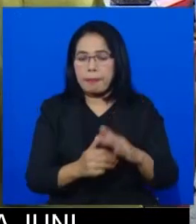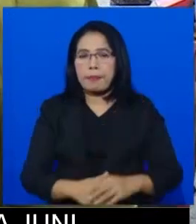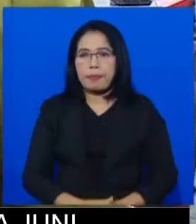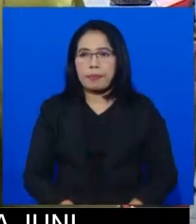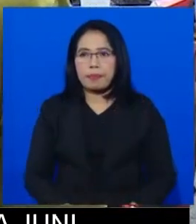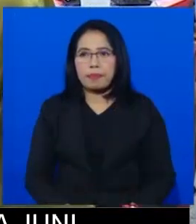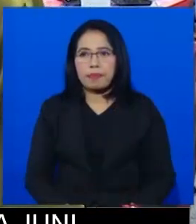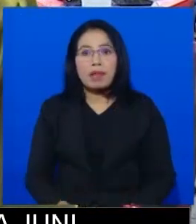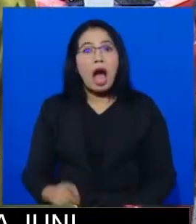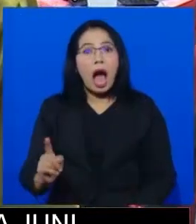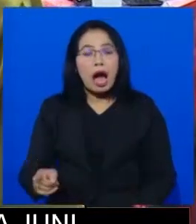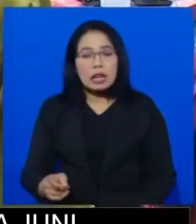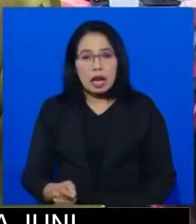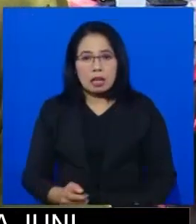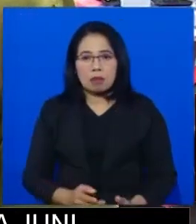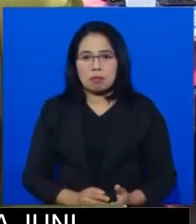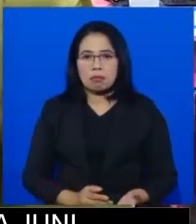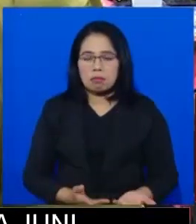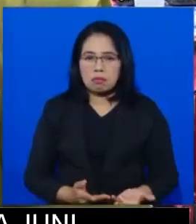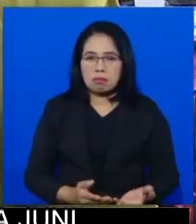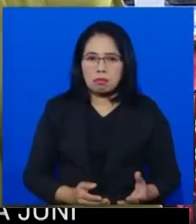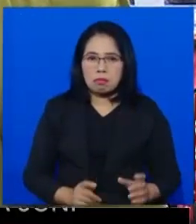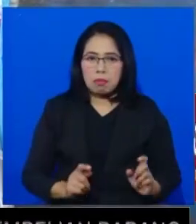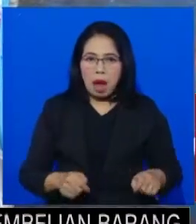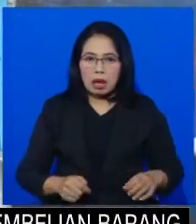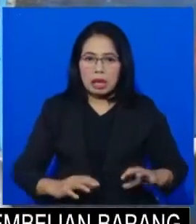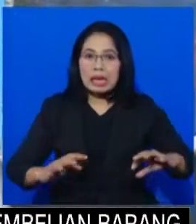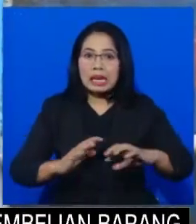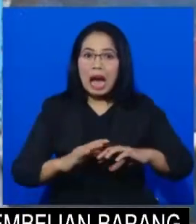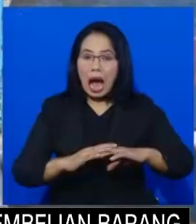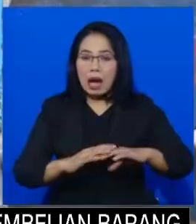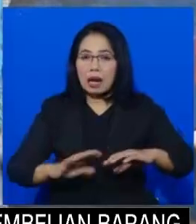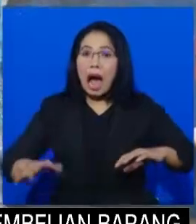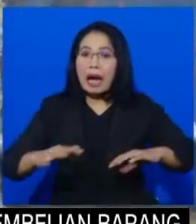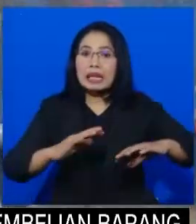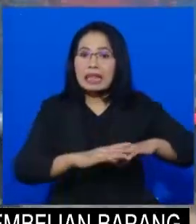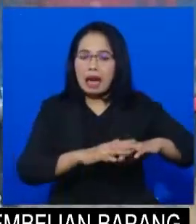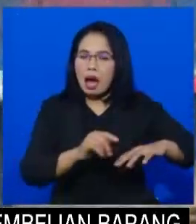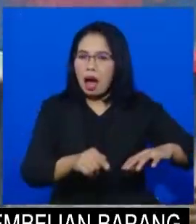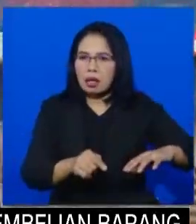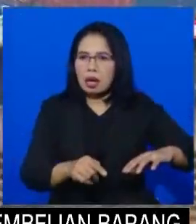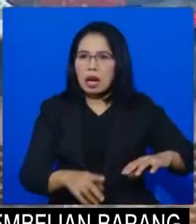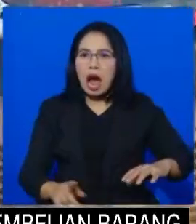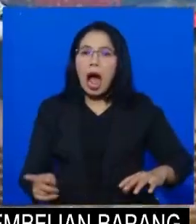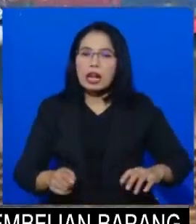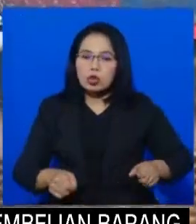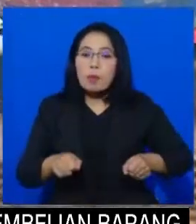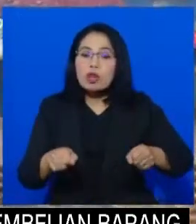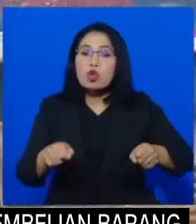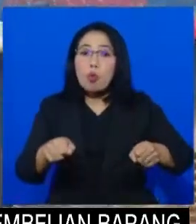air tanah, ada yang lewat selang dari tetangga, dari pam juga ada, dari gerobak juga ada